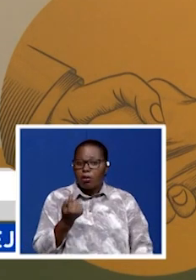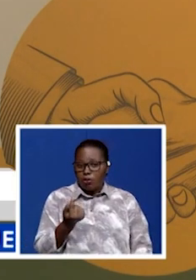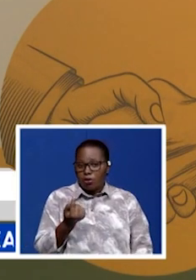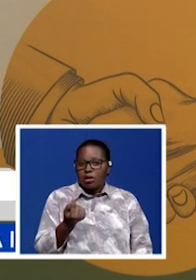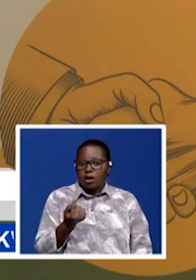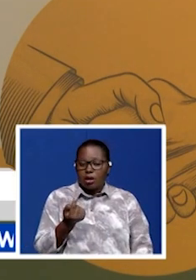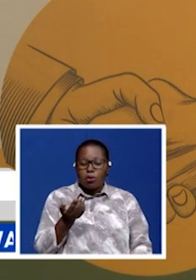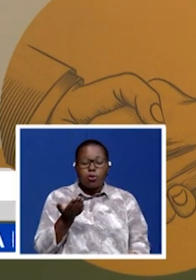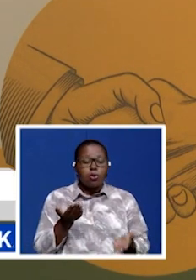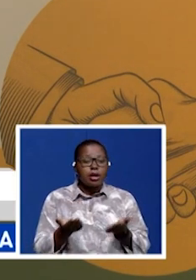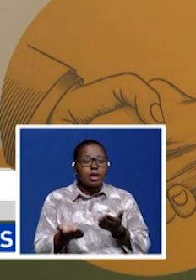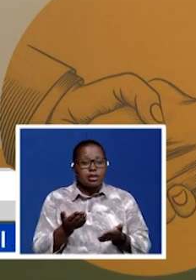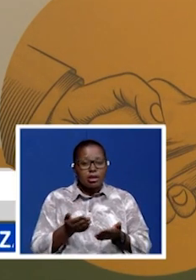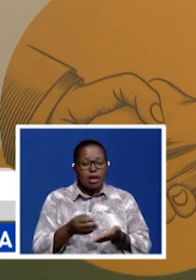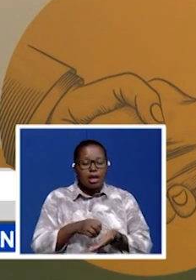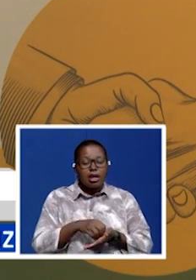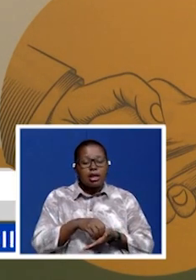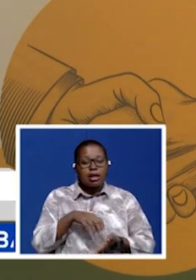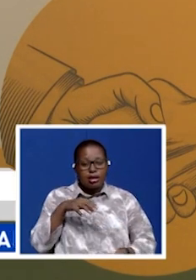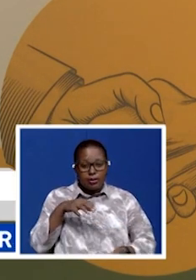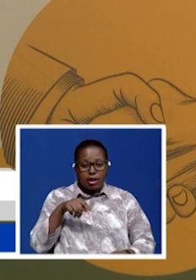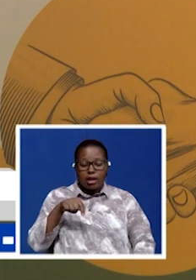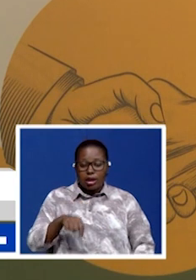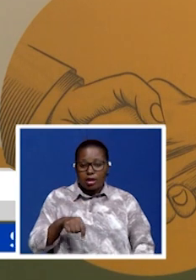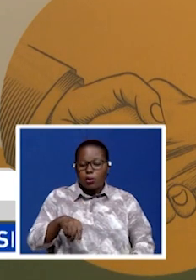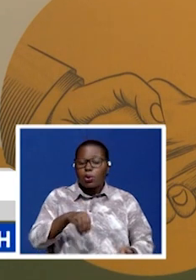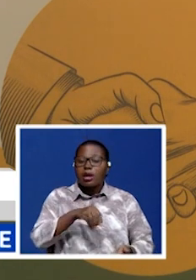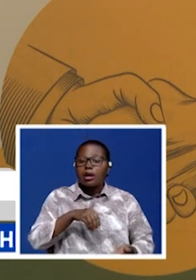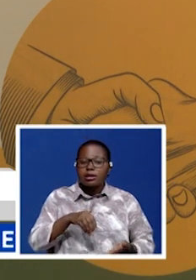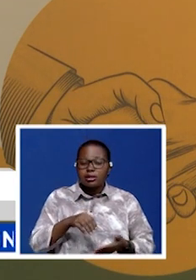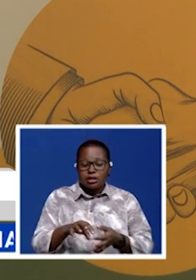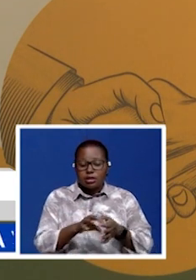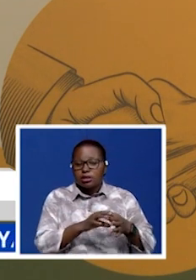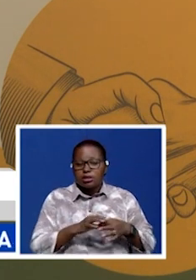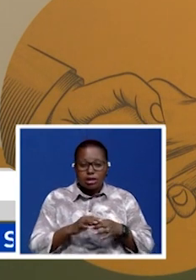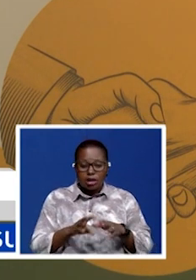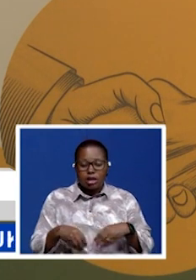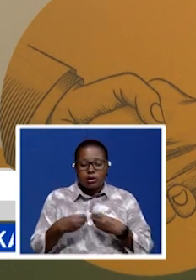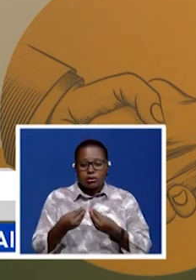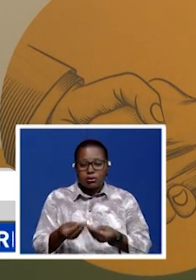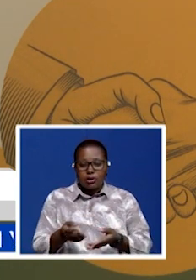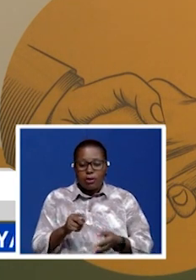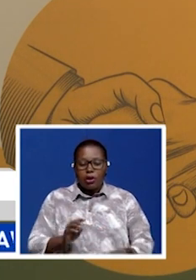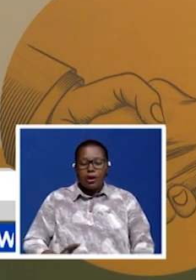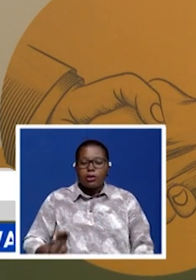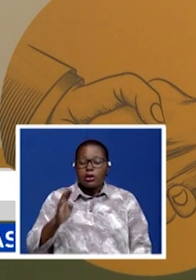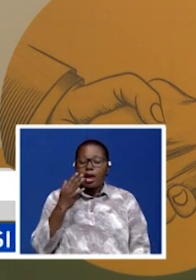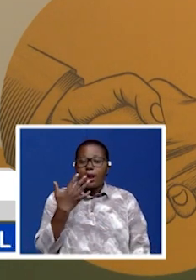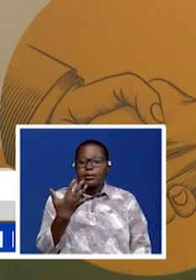ambayo ukilinganisha na thamani Ya ardhi ambayo Leo hii shirika inaitoa ambayo ni ya bilioni